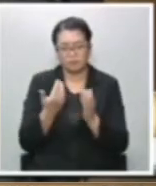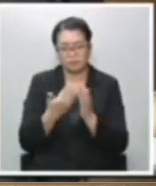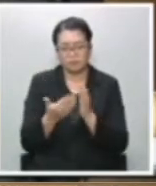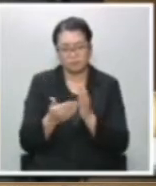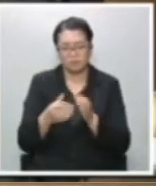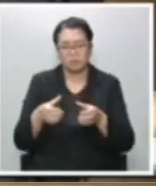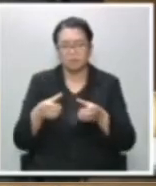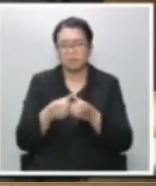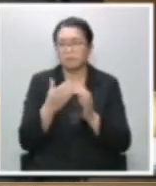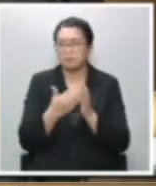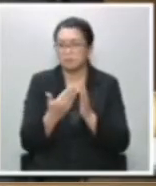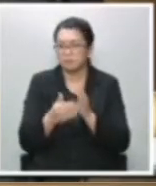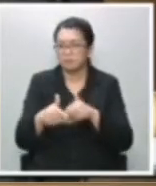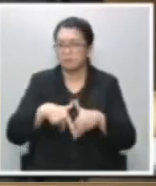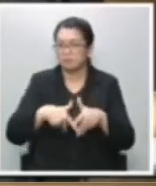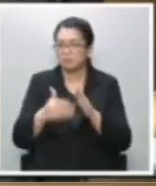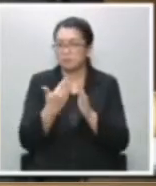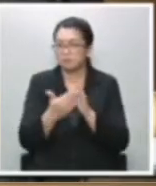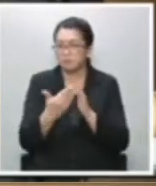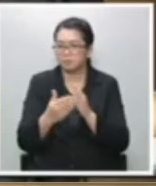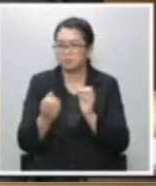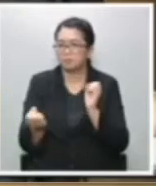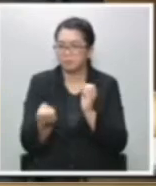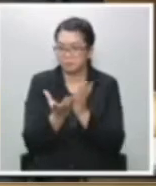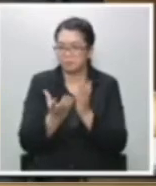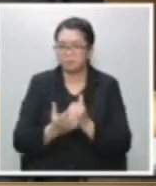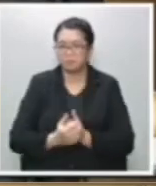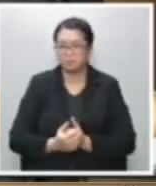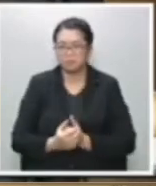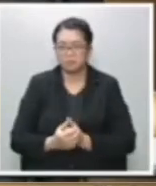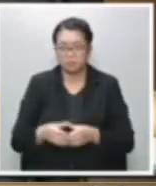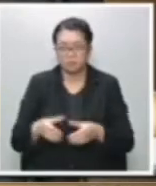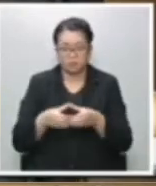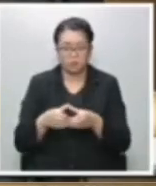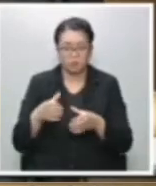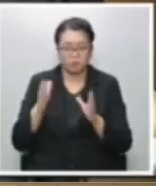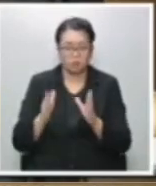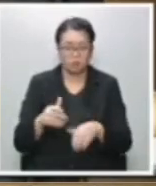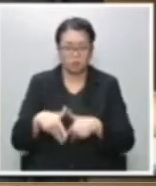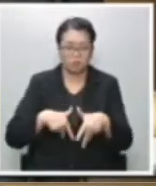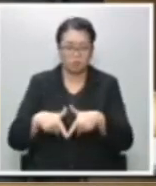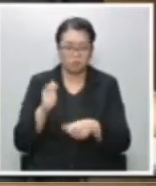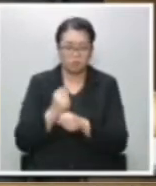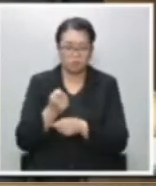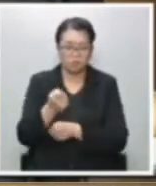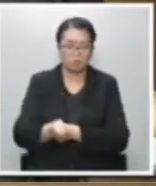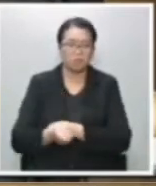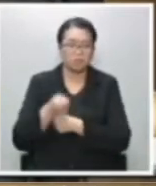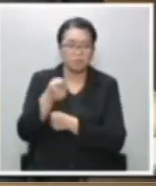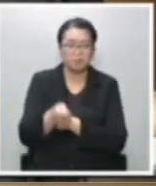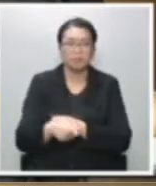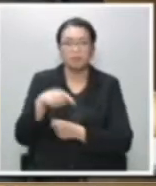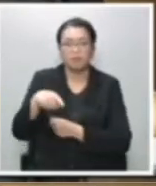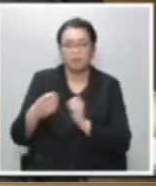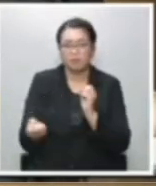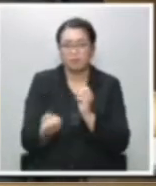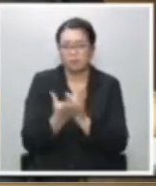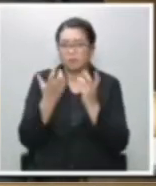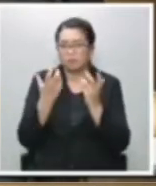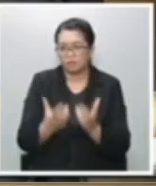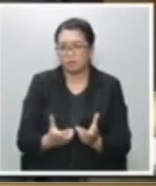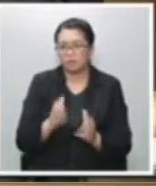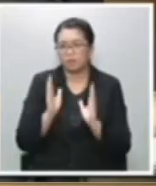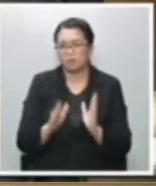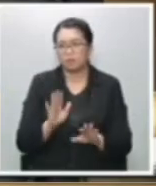ยก็คือกลุ่มประชาชนที่ทำด้านการเกษตรหรือว่าเรียกเศรษฐีฐานรากประมาณ30ล้าน